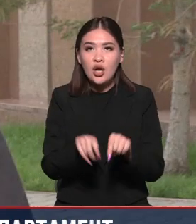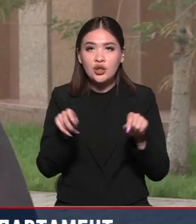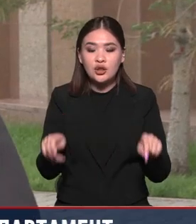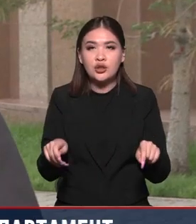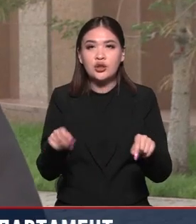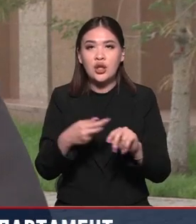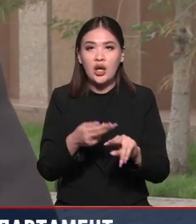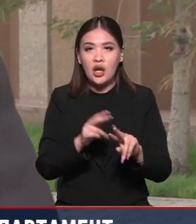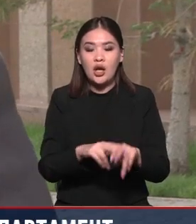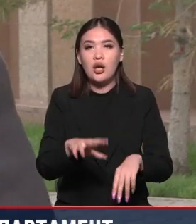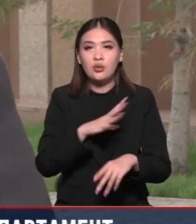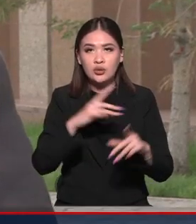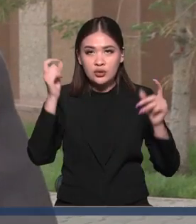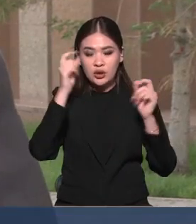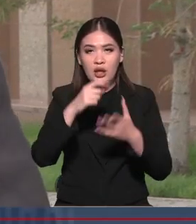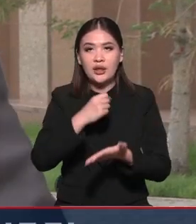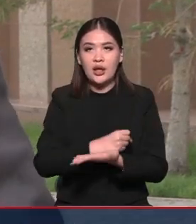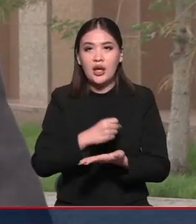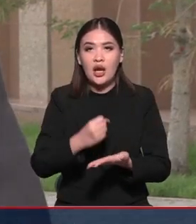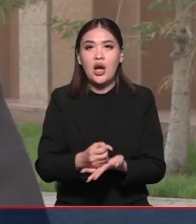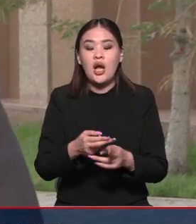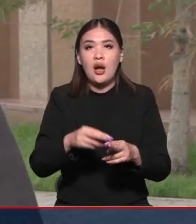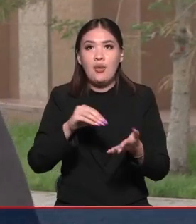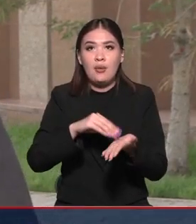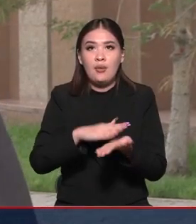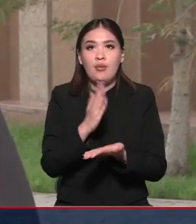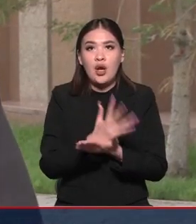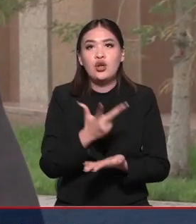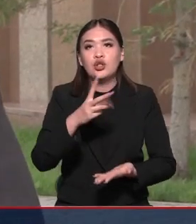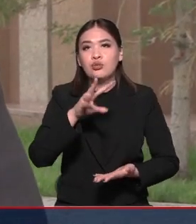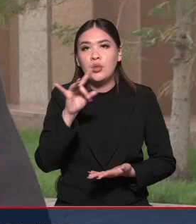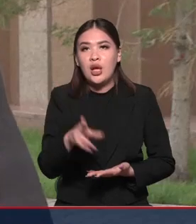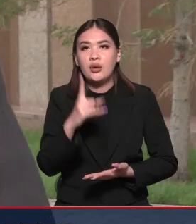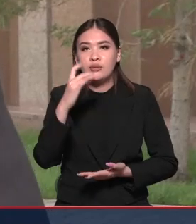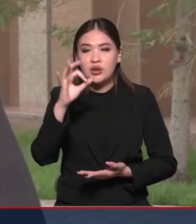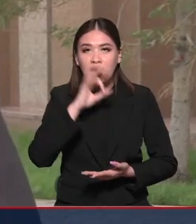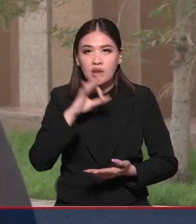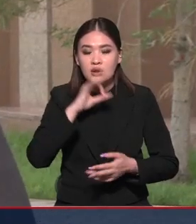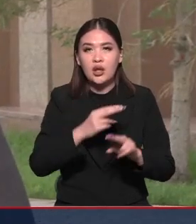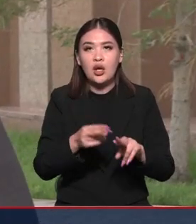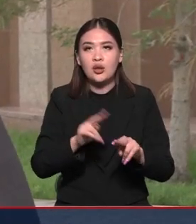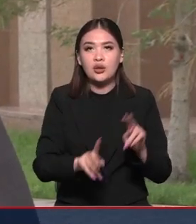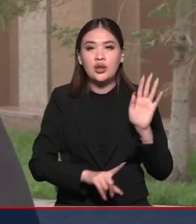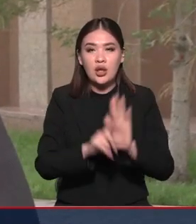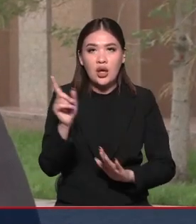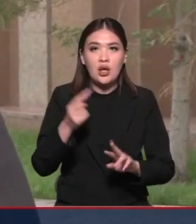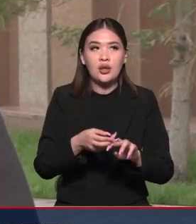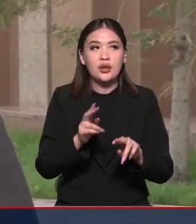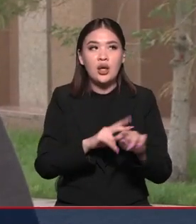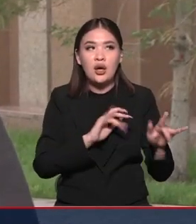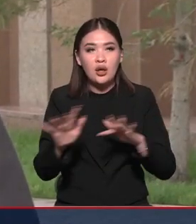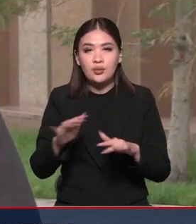қайшы келетін жағдайларды анықталды. Тіркелген баламалары болса да 3 миллиард теңгенің дәрісі бір көзден сатып алынған. Ал жергілікті қамтуды